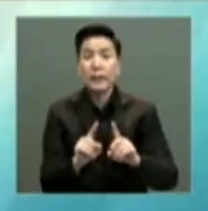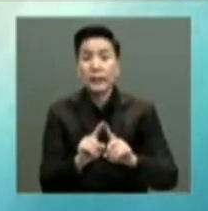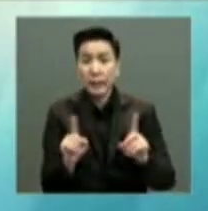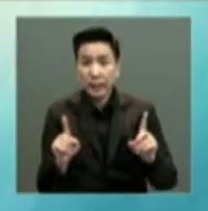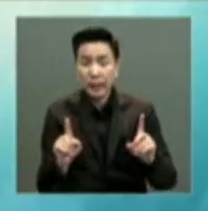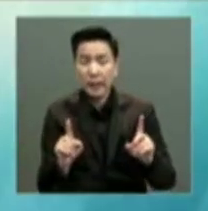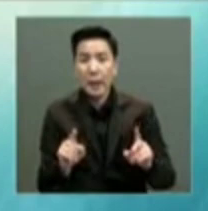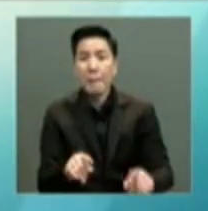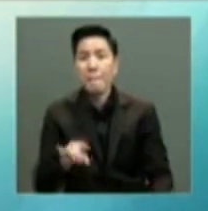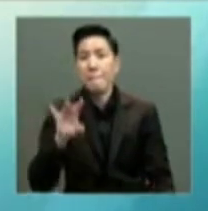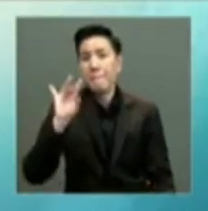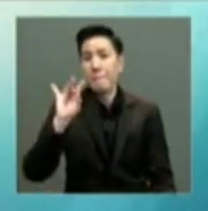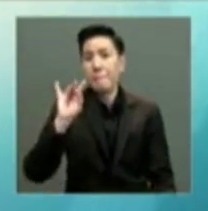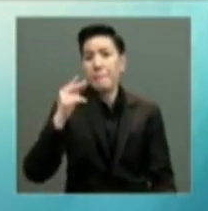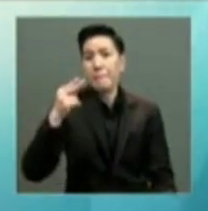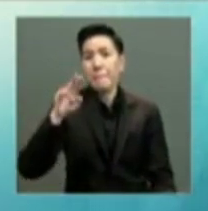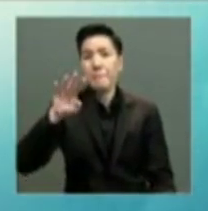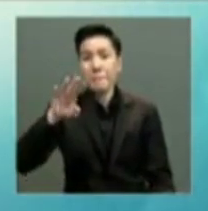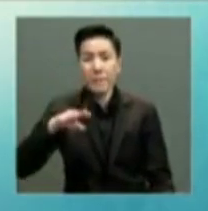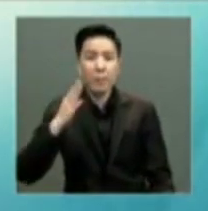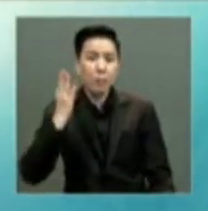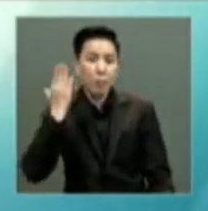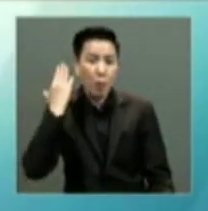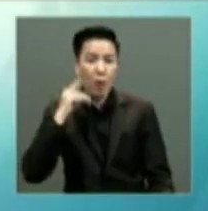เนี่ยต้องนำเข้ามาเพราะฉะนั้นการกระจายการสั่งซื้อการทั้งหลายก็ไม่ได้ง่ายที่จะที่จะทำให้มันมีให้ครบถ้วนเป็นไงก็ตามแต่ครับจาก84000